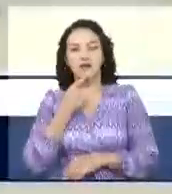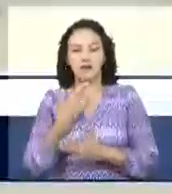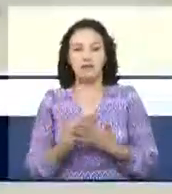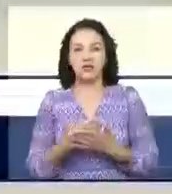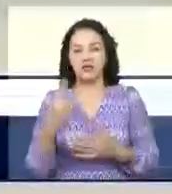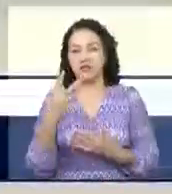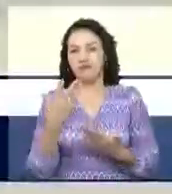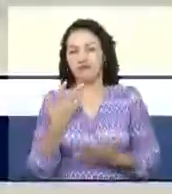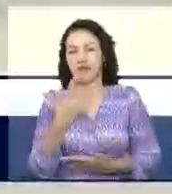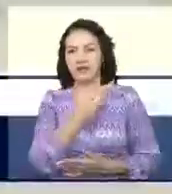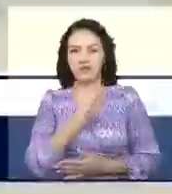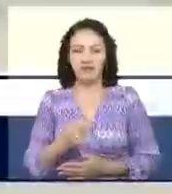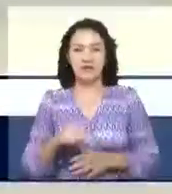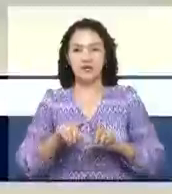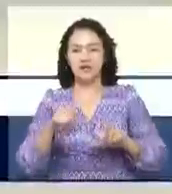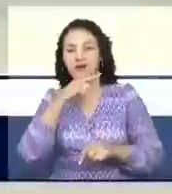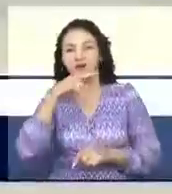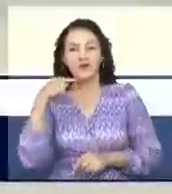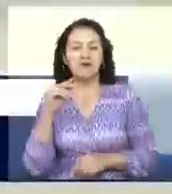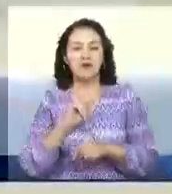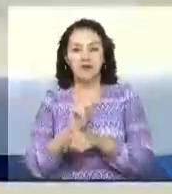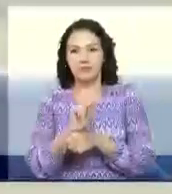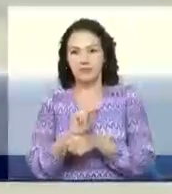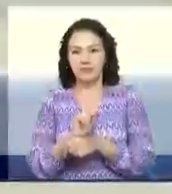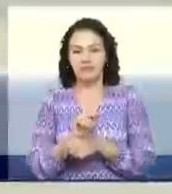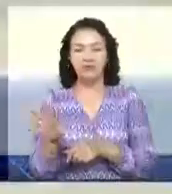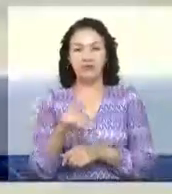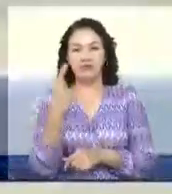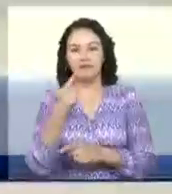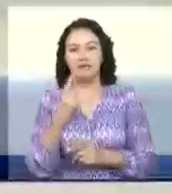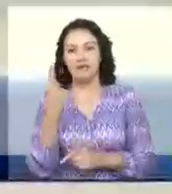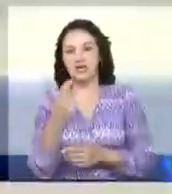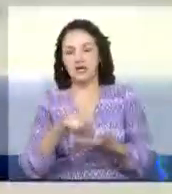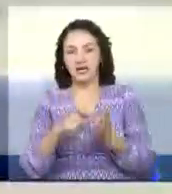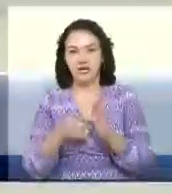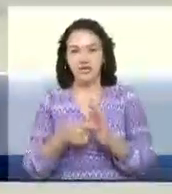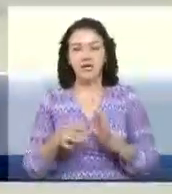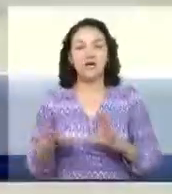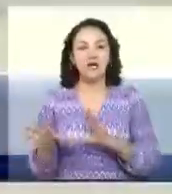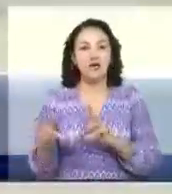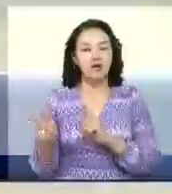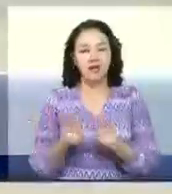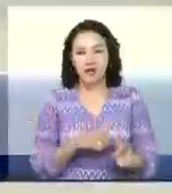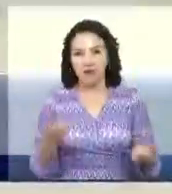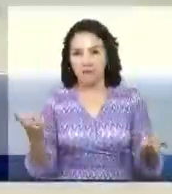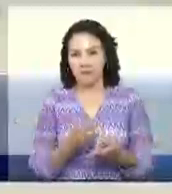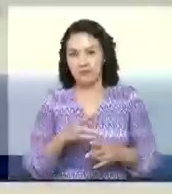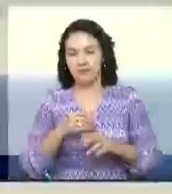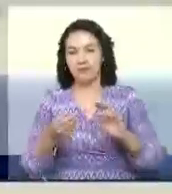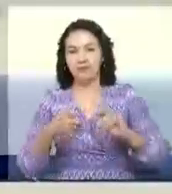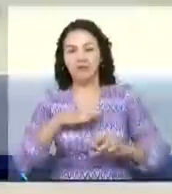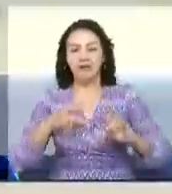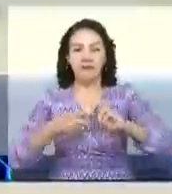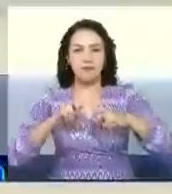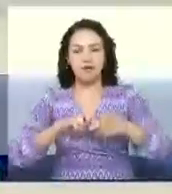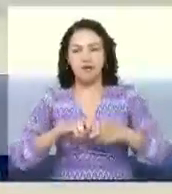оставшиеся 25% в классах с русским языком обучения. Все первые классы уже укомплектованы. Необходимо отметить, что была проблема с